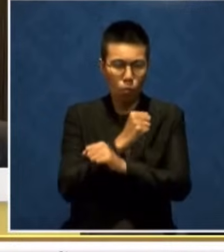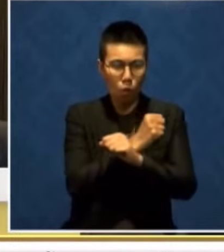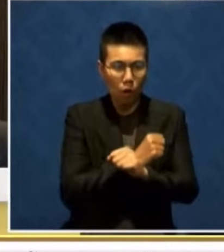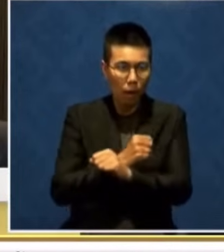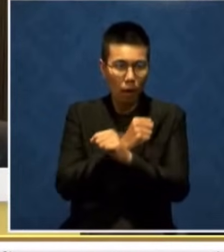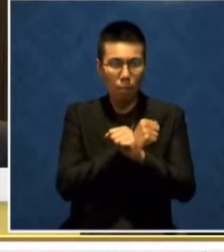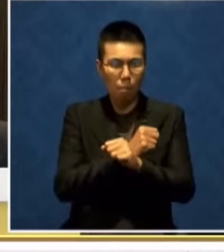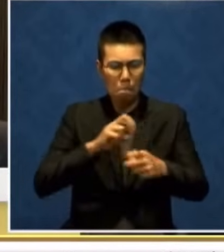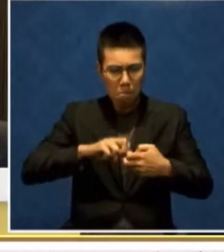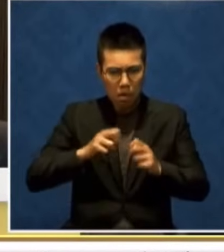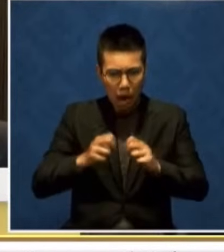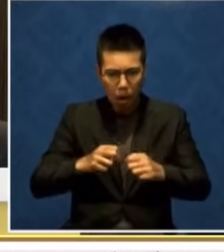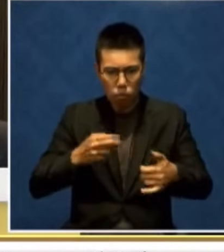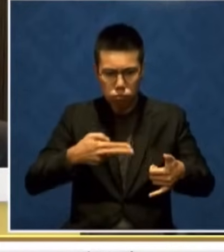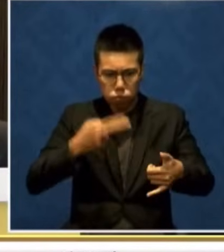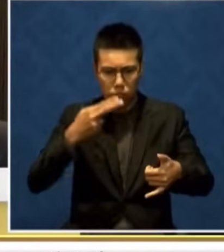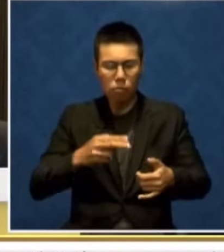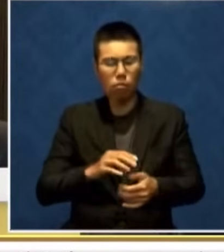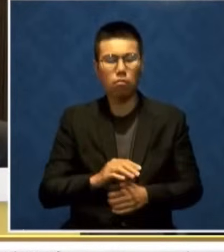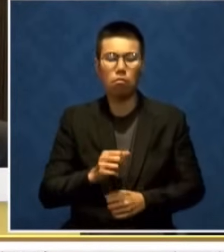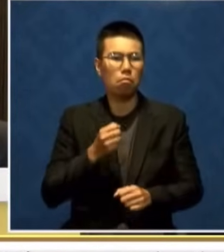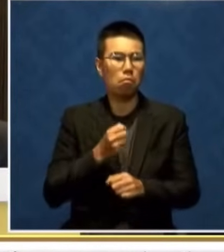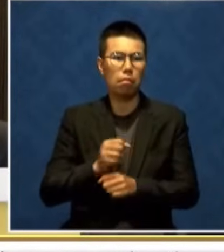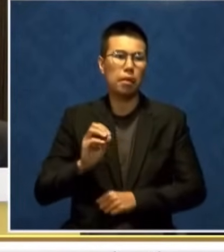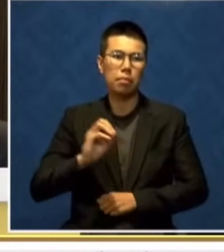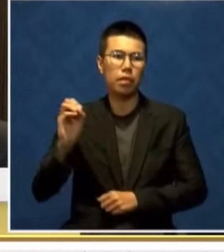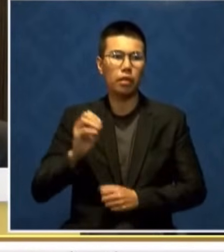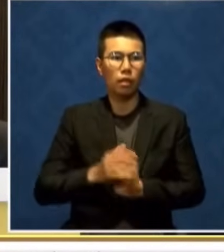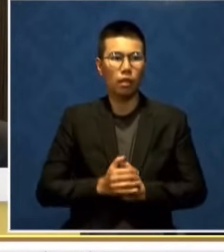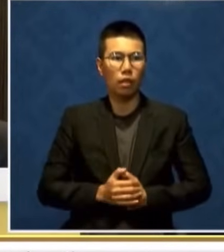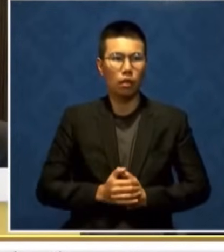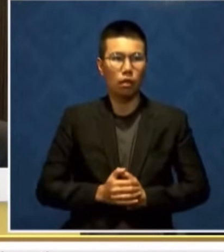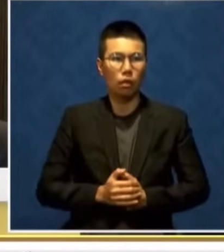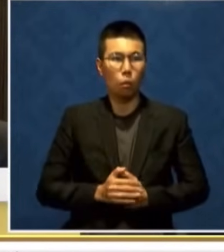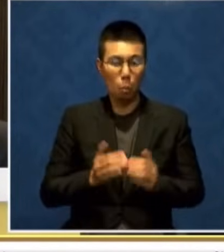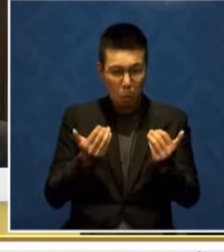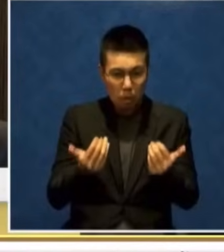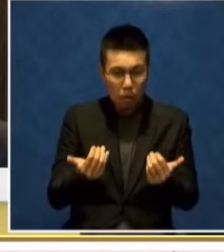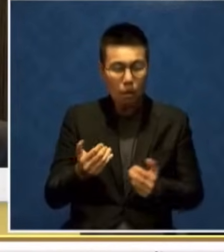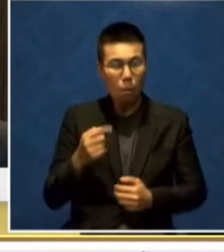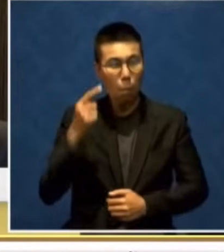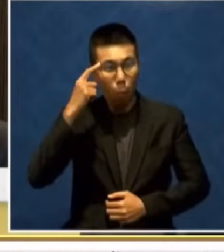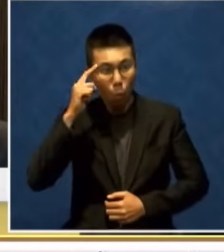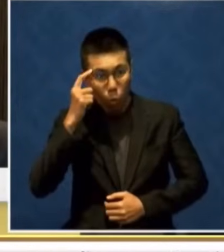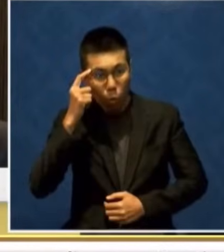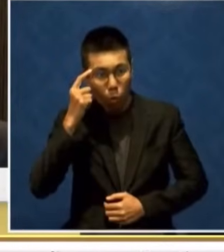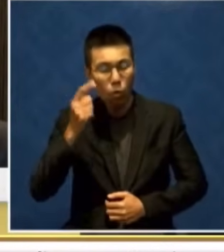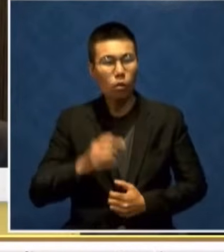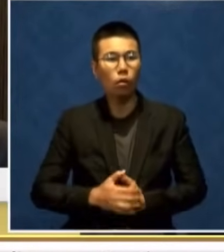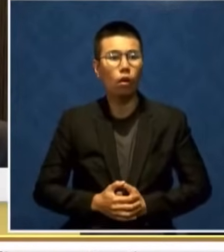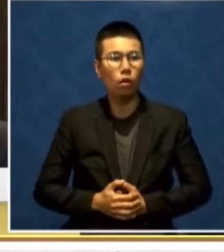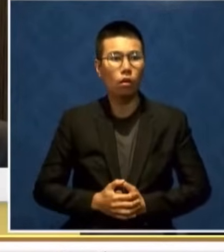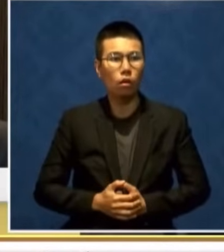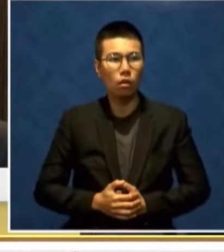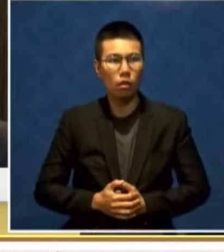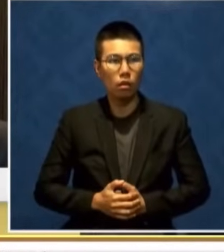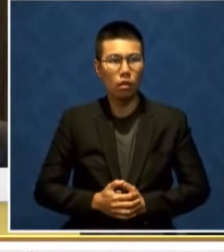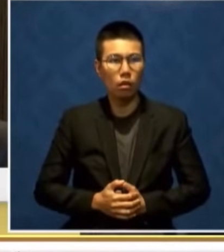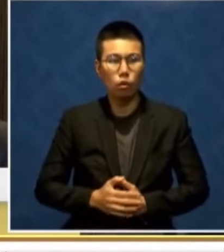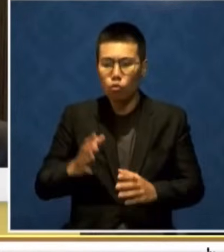โศกนาฏกรรมแบบนี้ไม่ให้เกิดซ้ำอีกจนถึงวันนี้เรายังไม่รู้เลยฮะว่าสุดท้าย